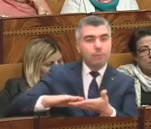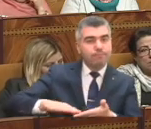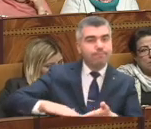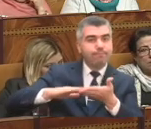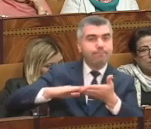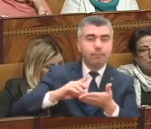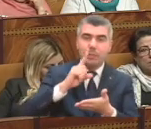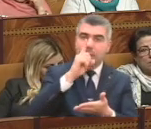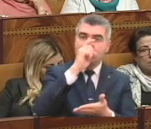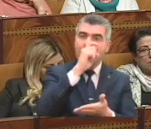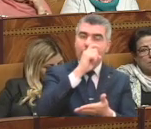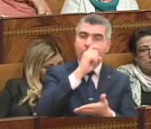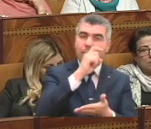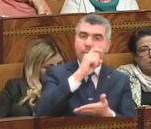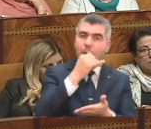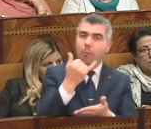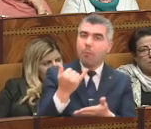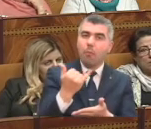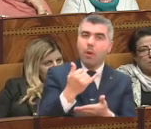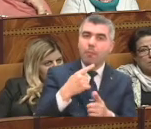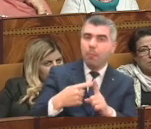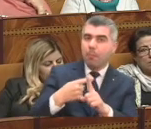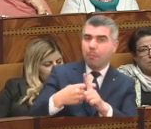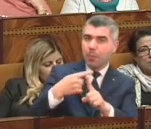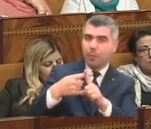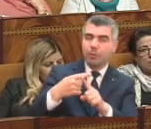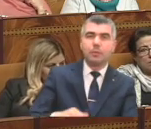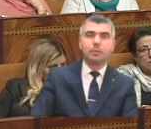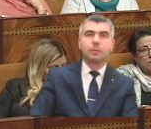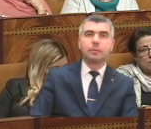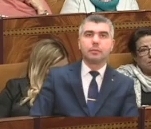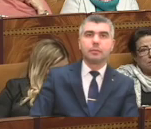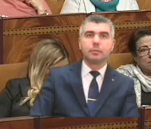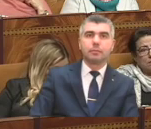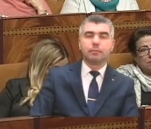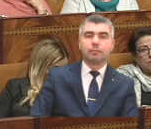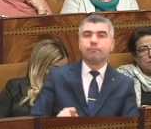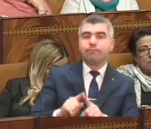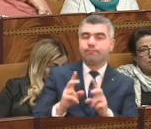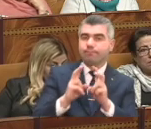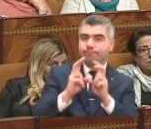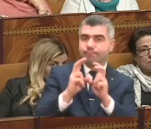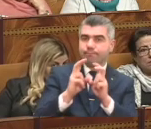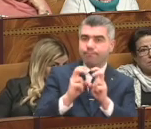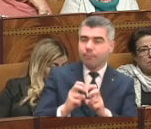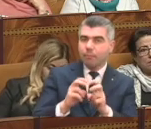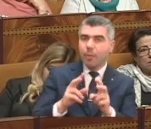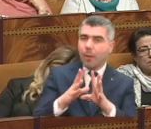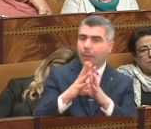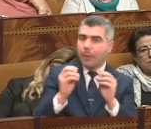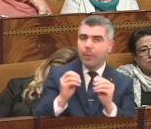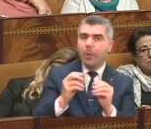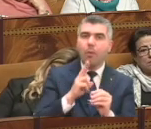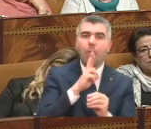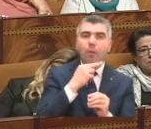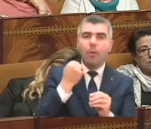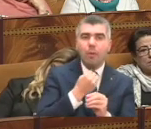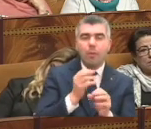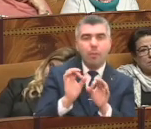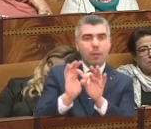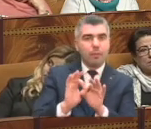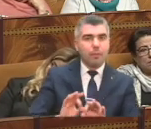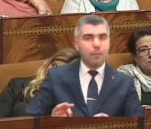كبير في ارتفاع هذه المواد الاساسيه. مع الأسف في غياب تام للحكومة، وكذلك ومع